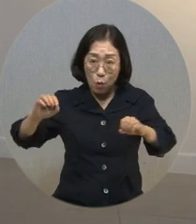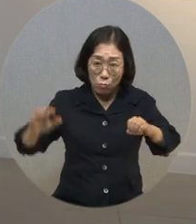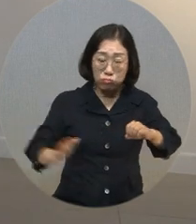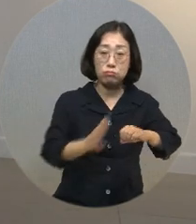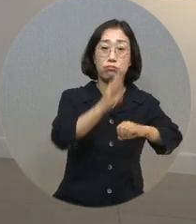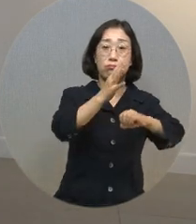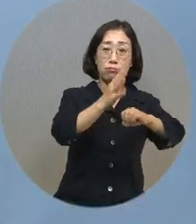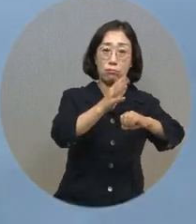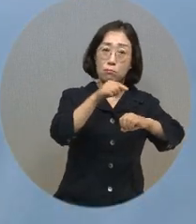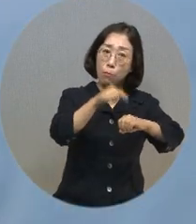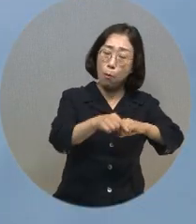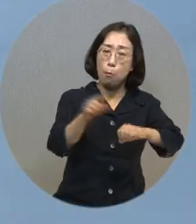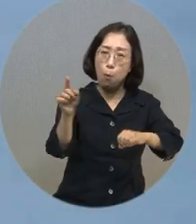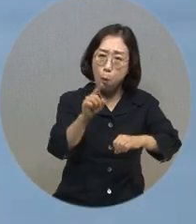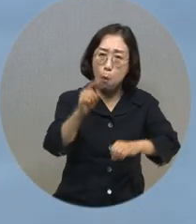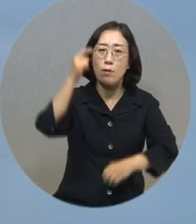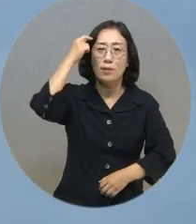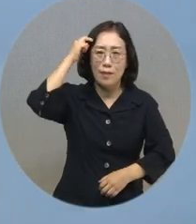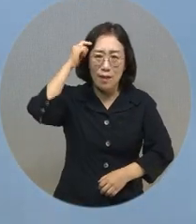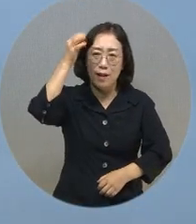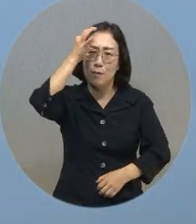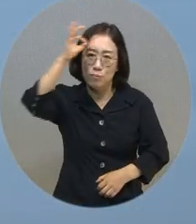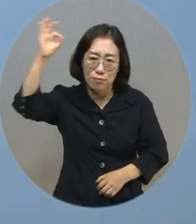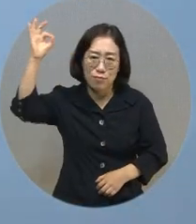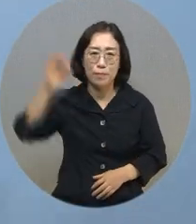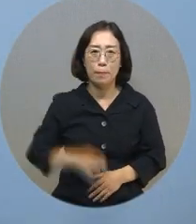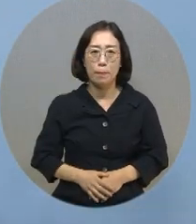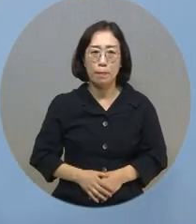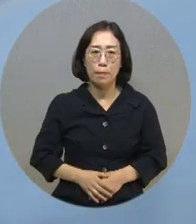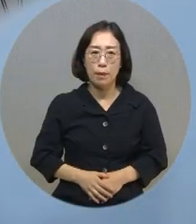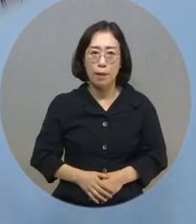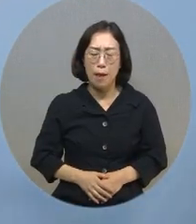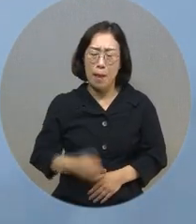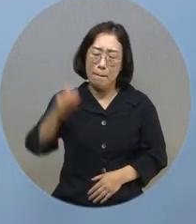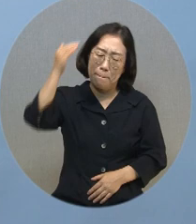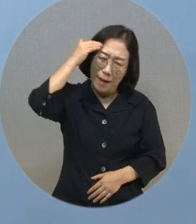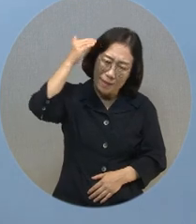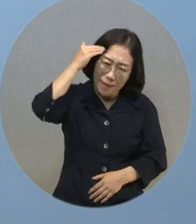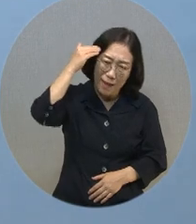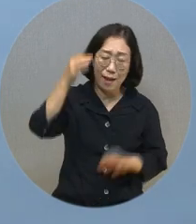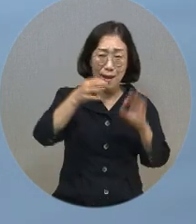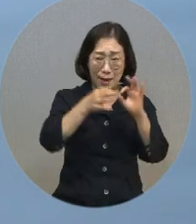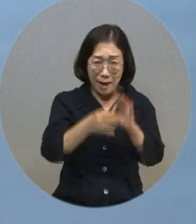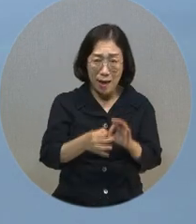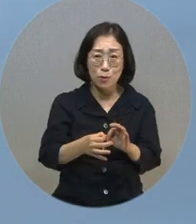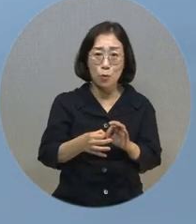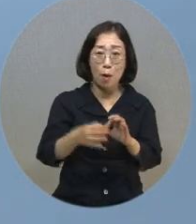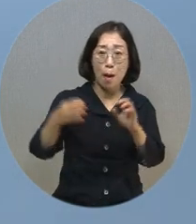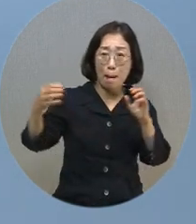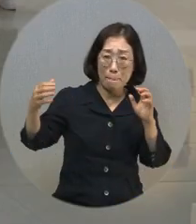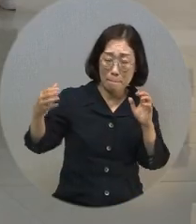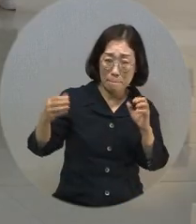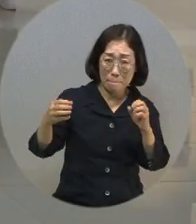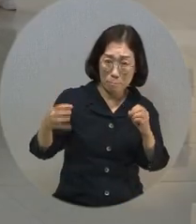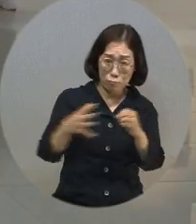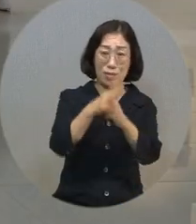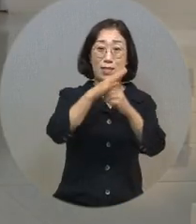무엇인지 생각합니다 장애물에 계속해서 부딪히며 리듬을